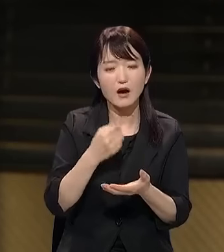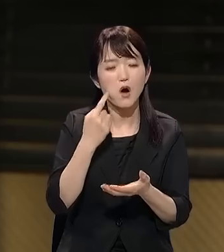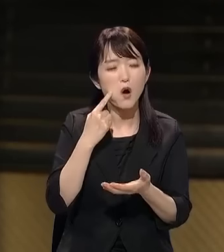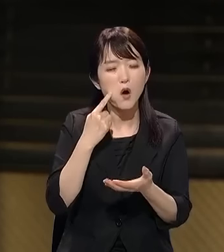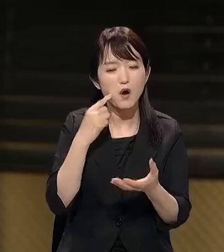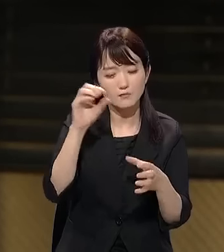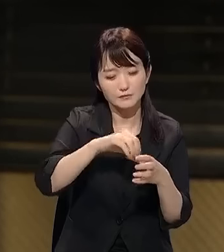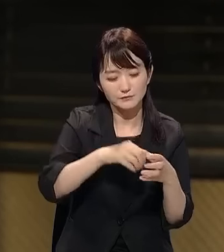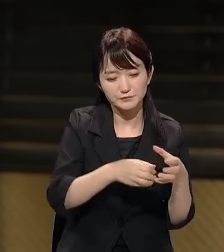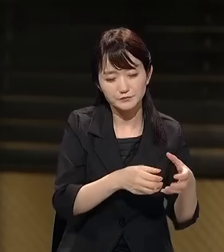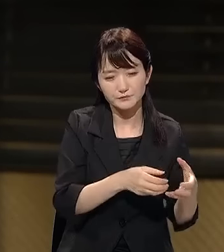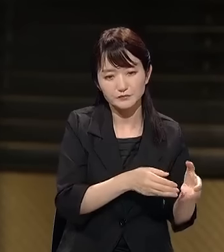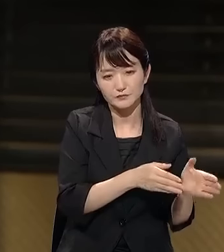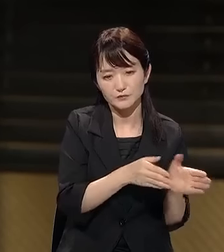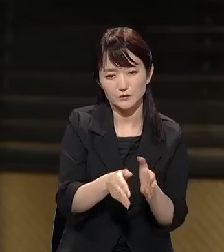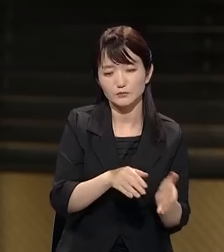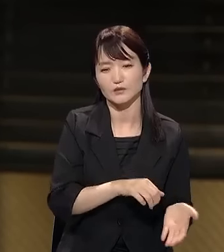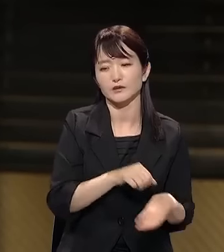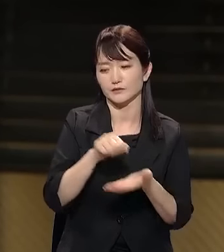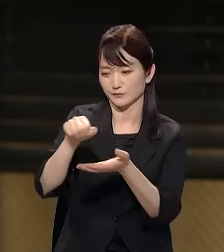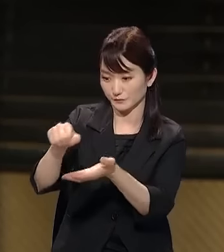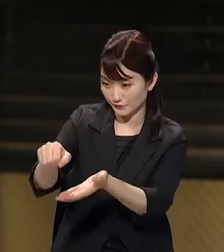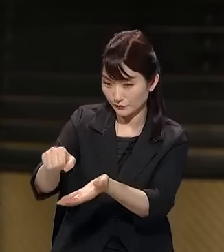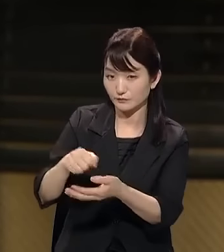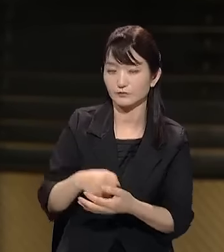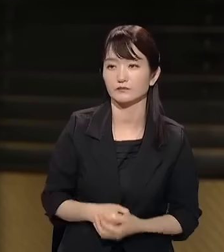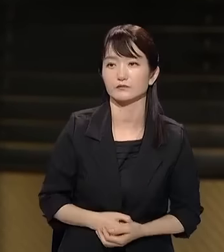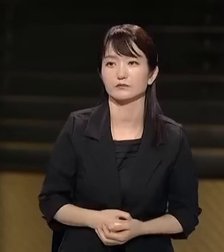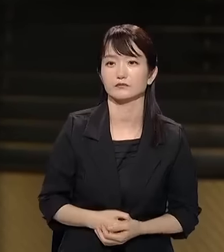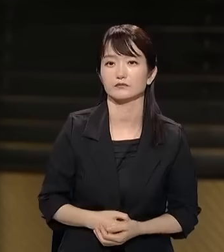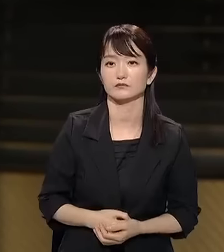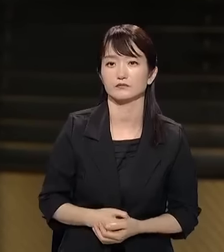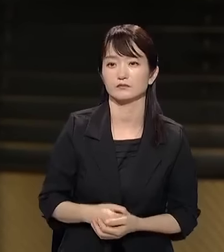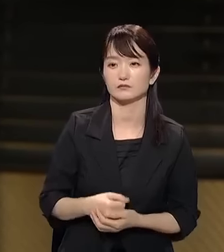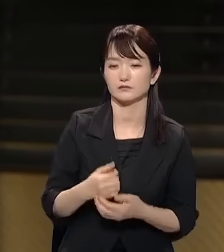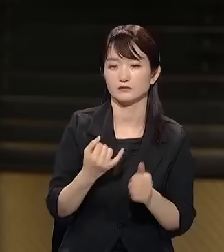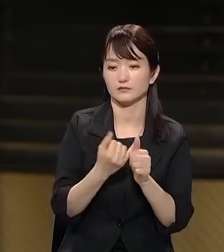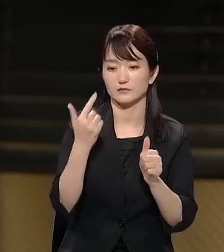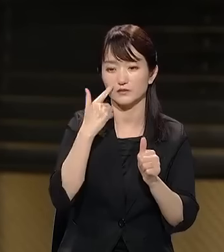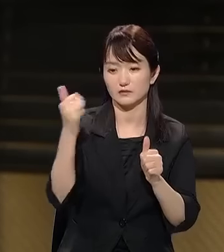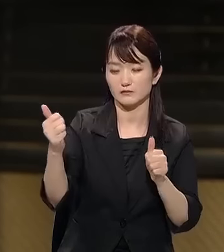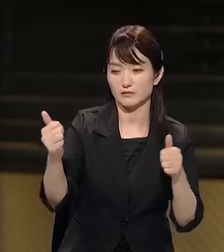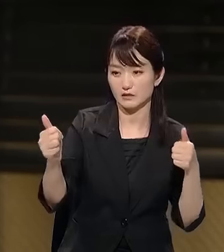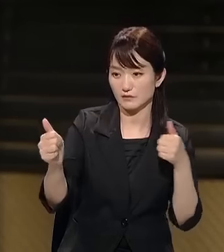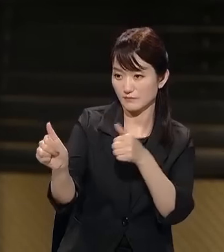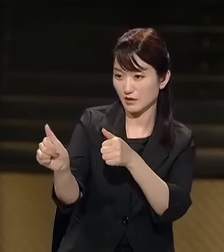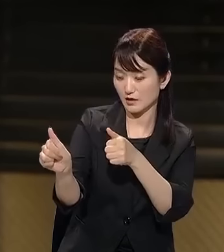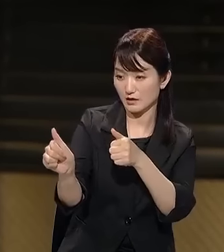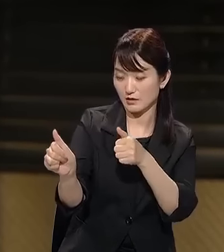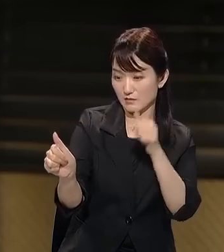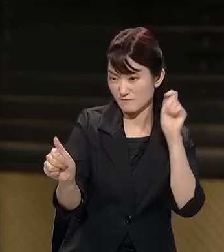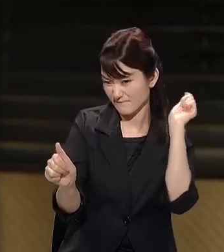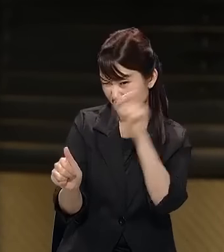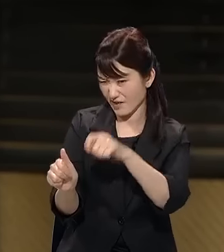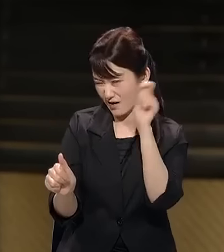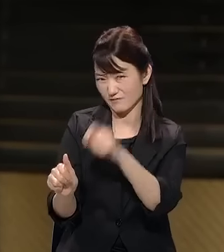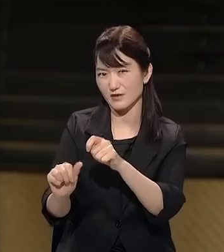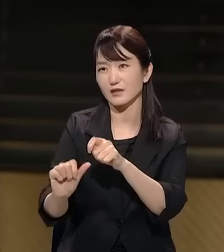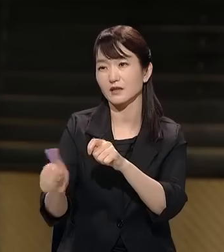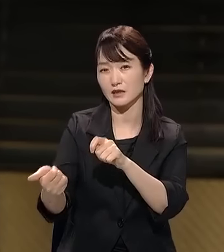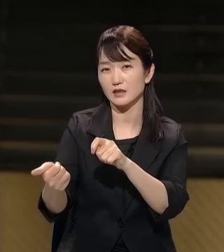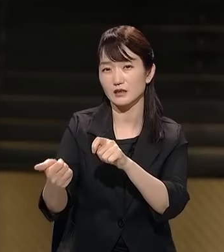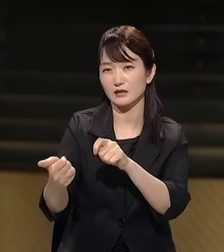그러니까 장인한테 선물을 줄 것처럼 하고 그다음에 둔기로 장애을 공격해서 살해를 했던 것이고요 그리고 나서 그렇게